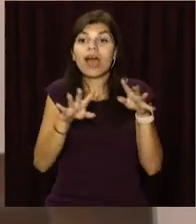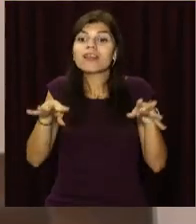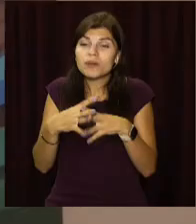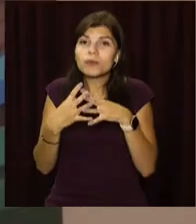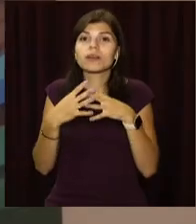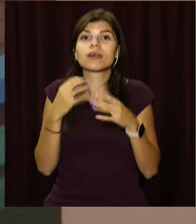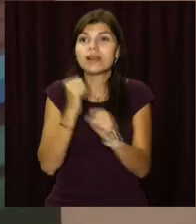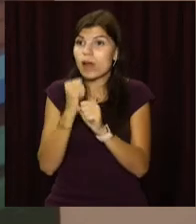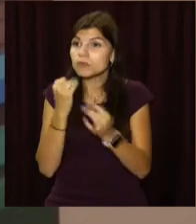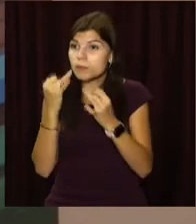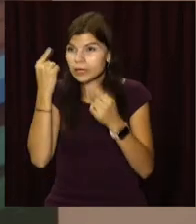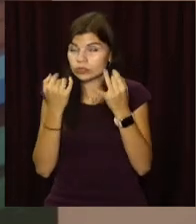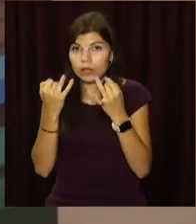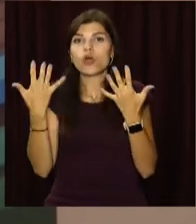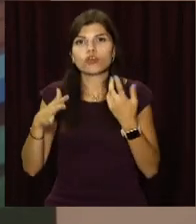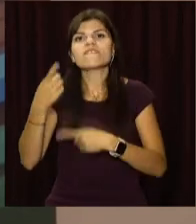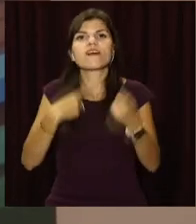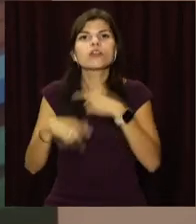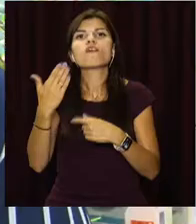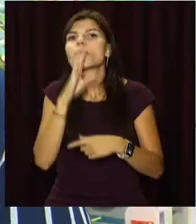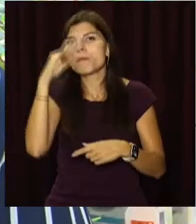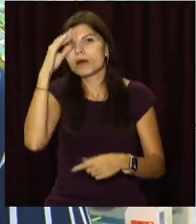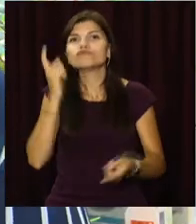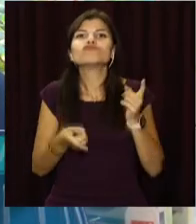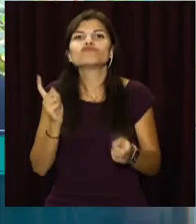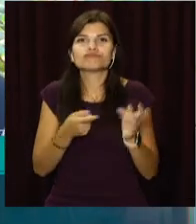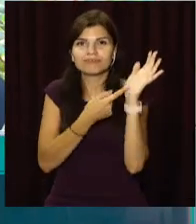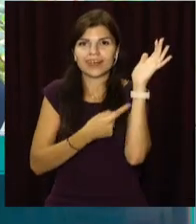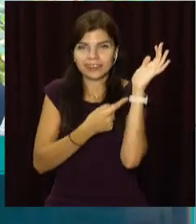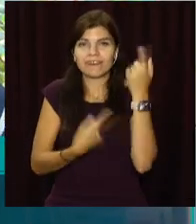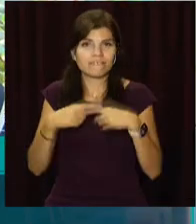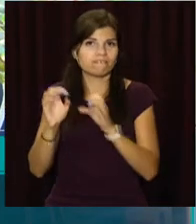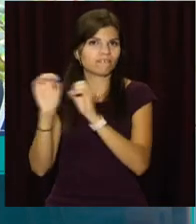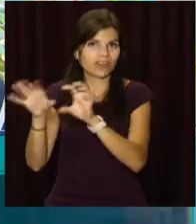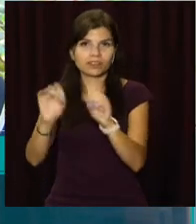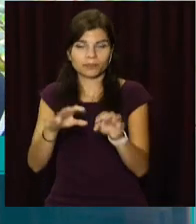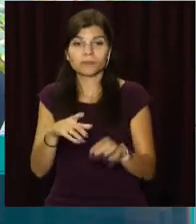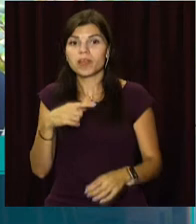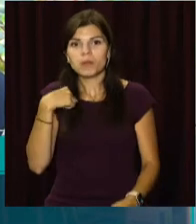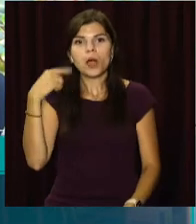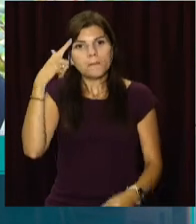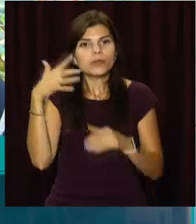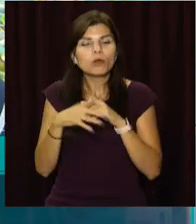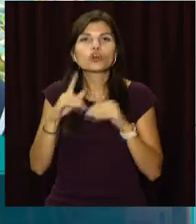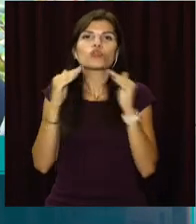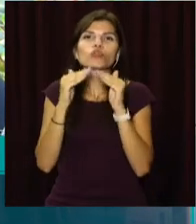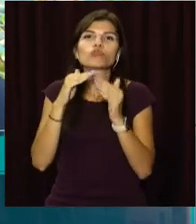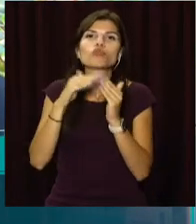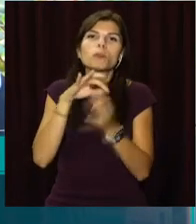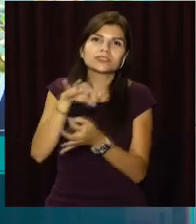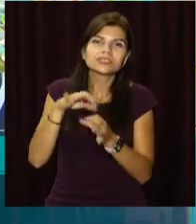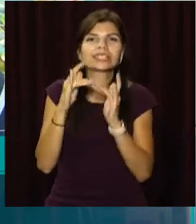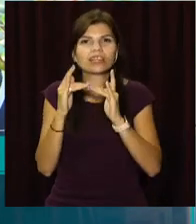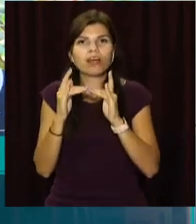та роботи з батьками повернули в біологічні родини. Ще 7 років назад ми розуміли, що система дитячих домів, система інтернатів, вона